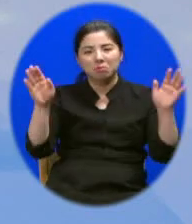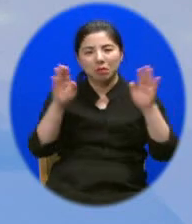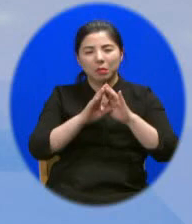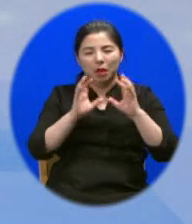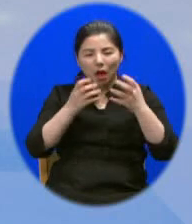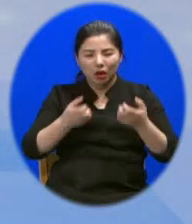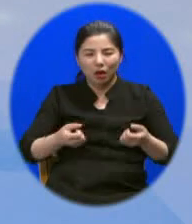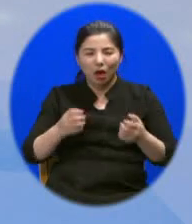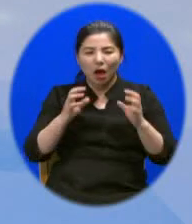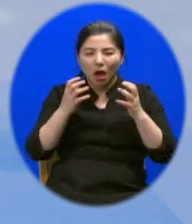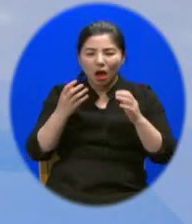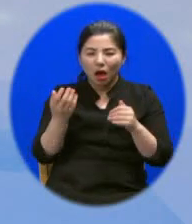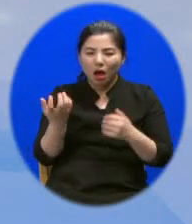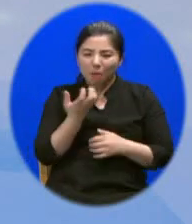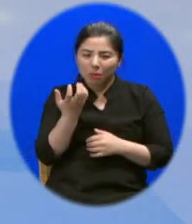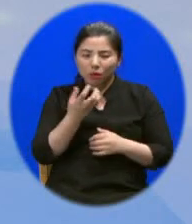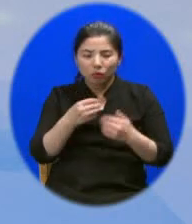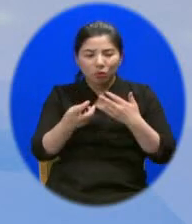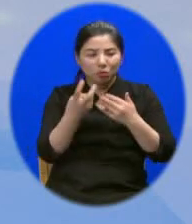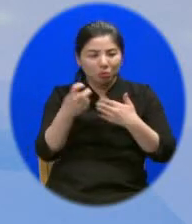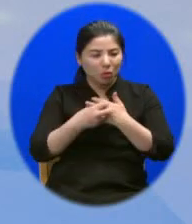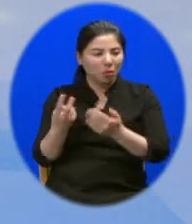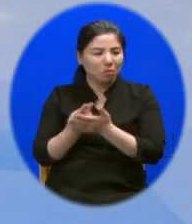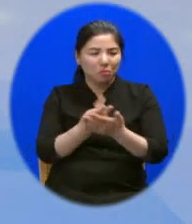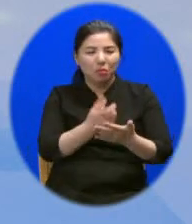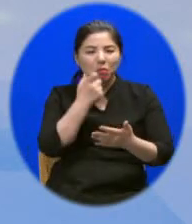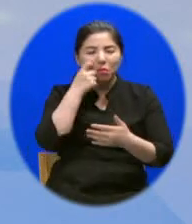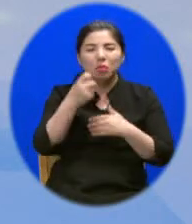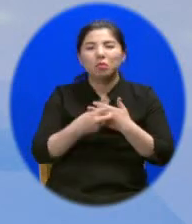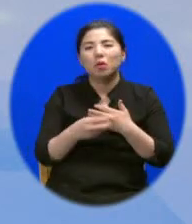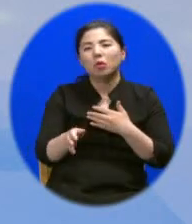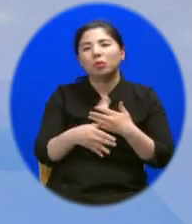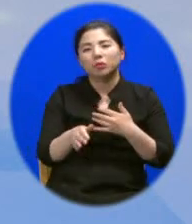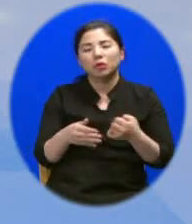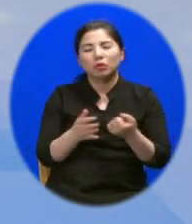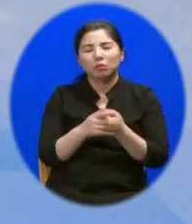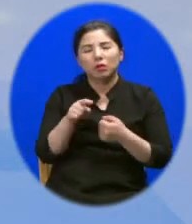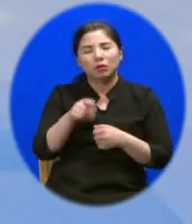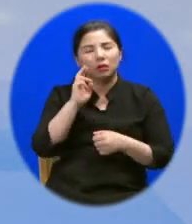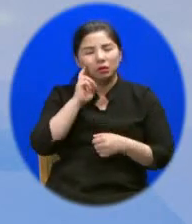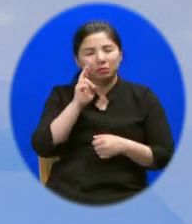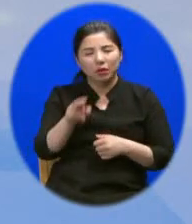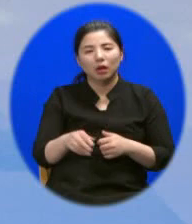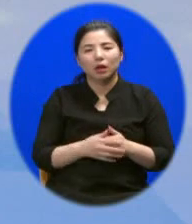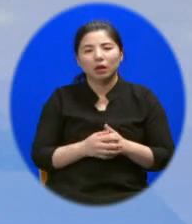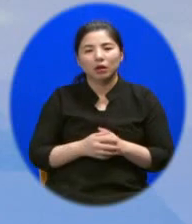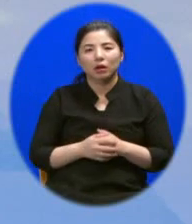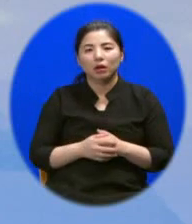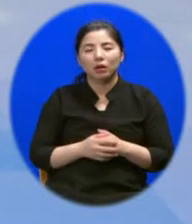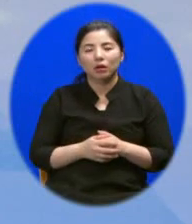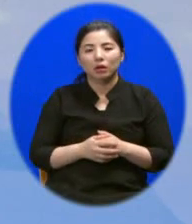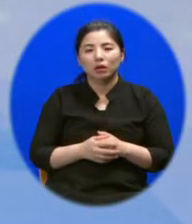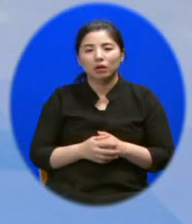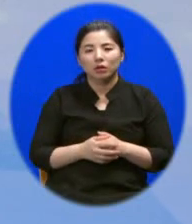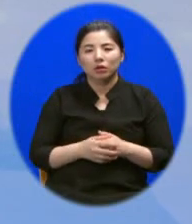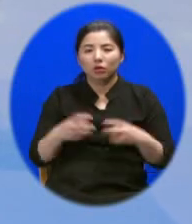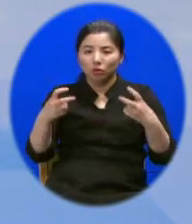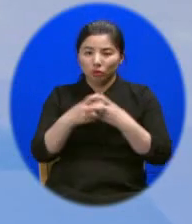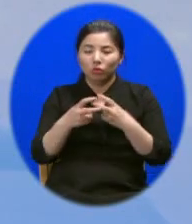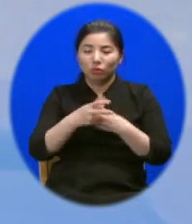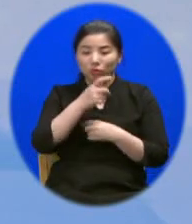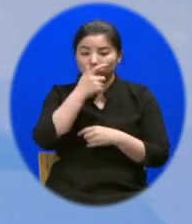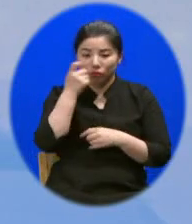아이가 아파도 2번씩 병원이 없다 어떻게 드십니까 너무 참 심각하지 않습니까 아무도 통한 부족 같은